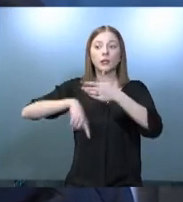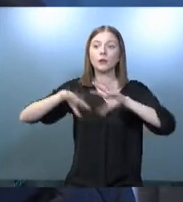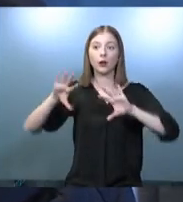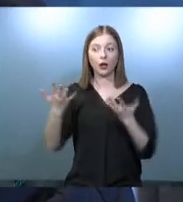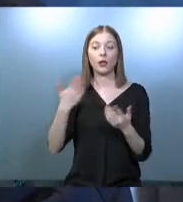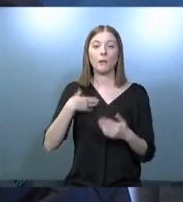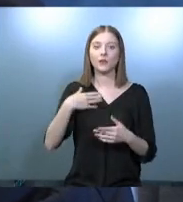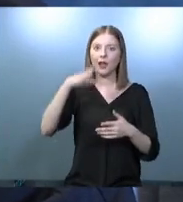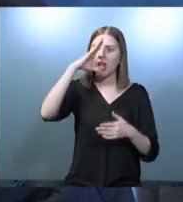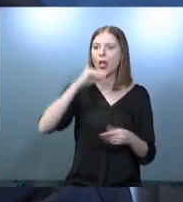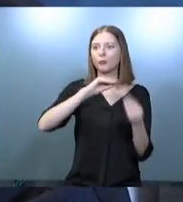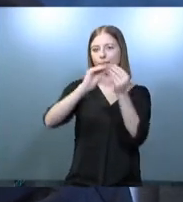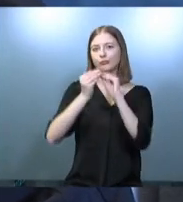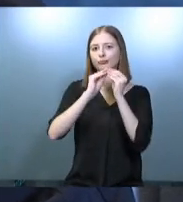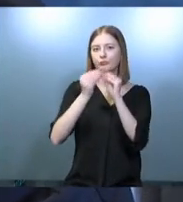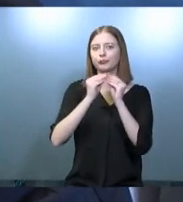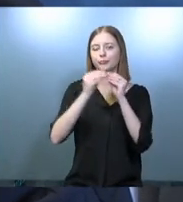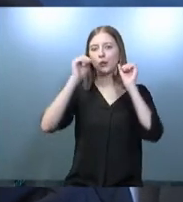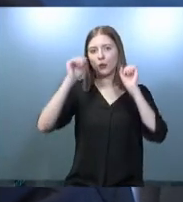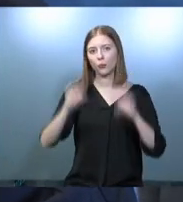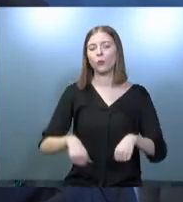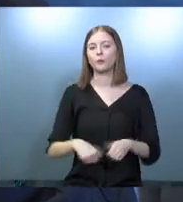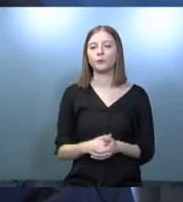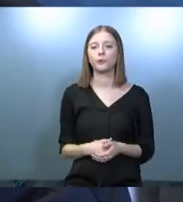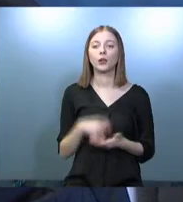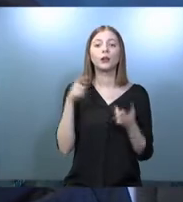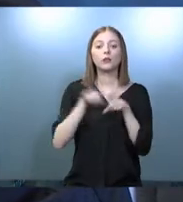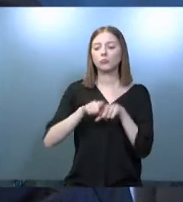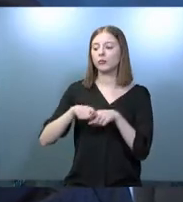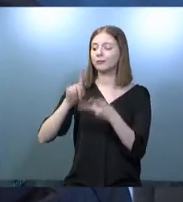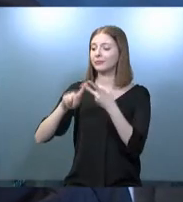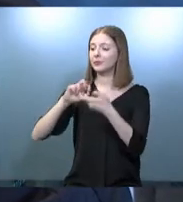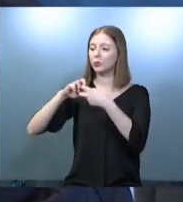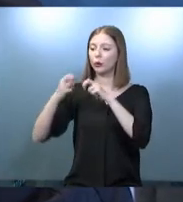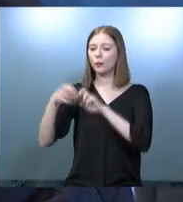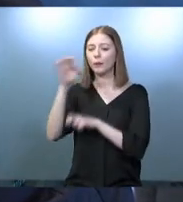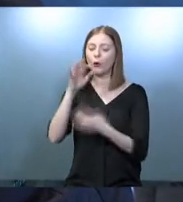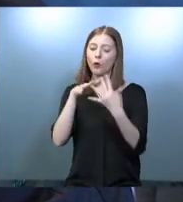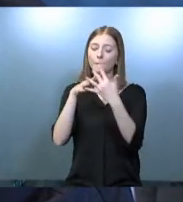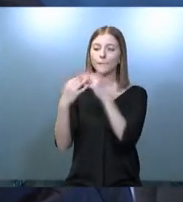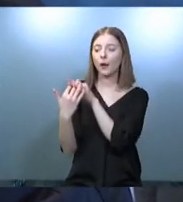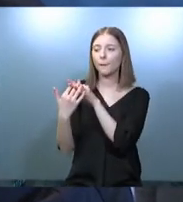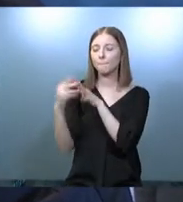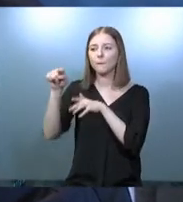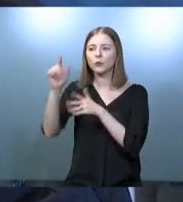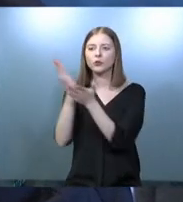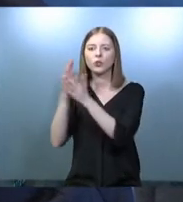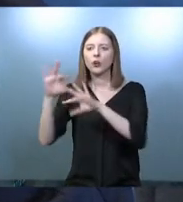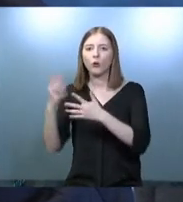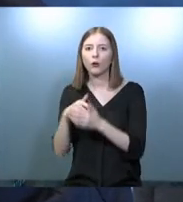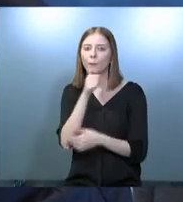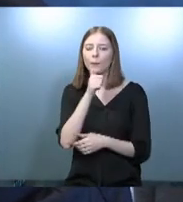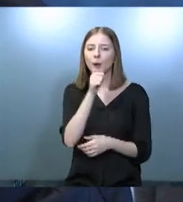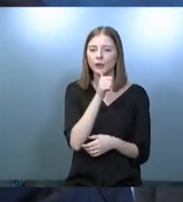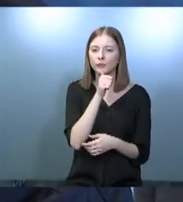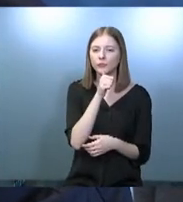susitarti išjudinti šitą klausimą. Taip pat dar opi labai problema, kalbant apie kaimiškąsias gyvenvietės, tai yra būtinių nuotekų